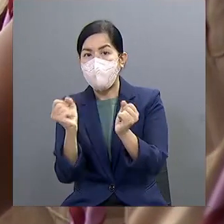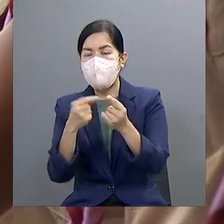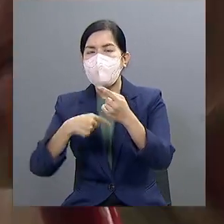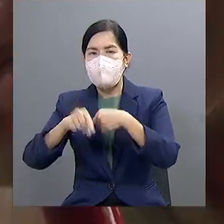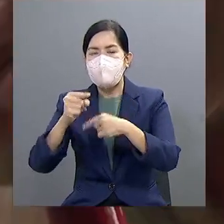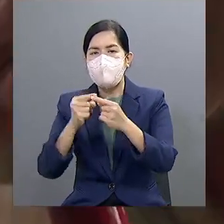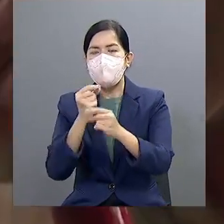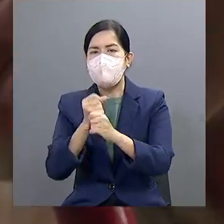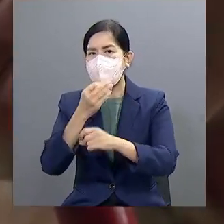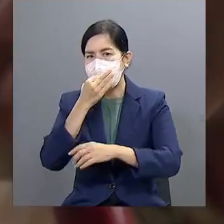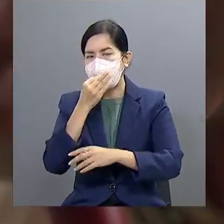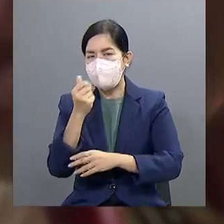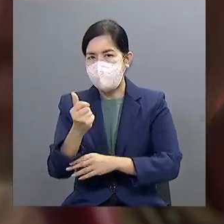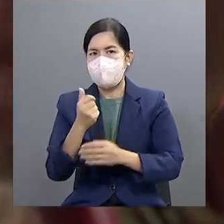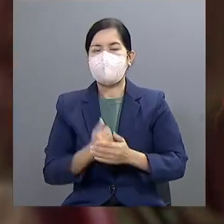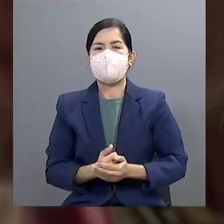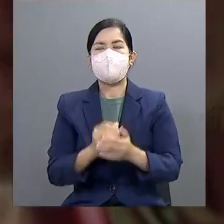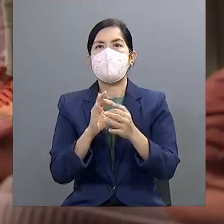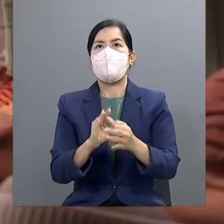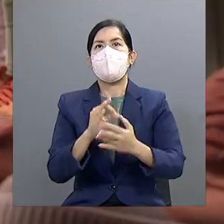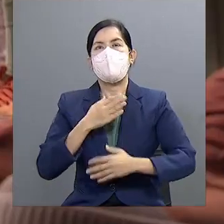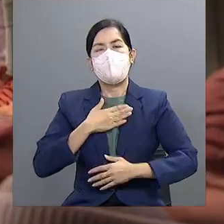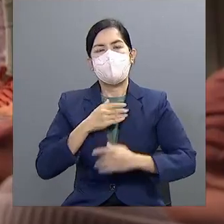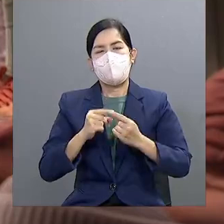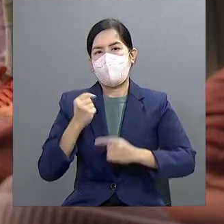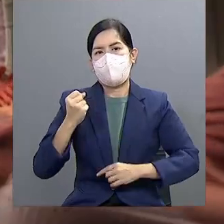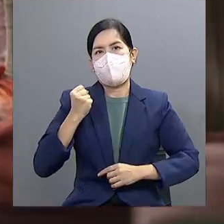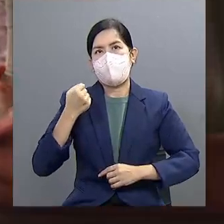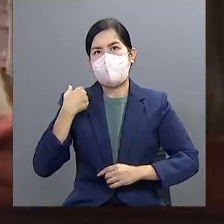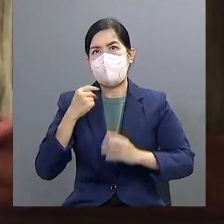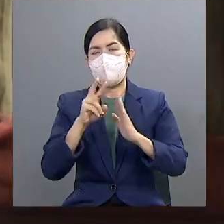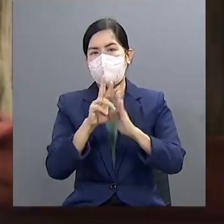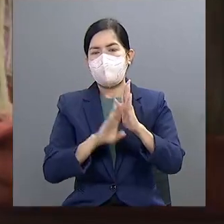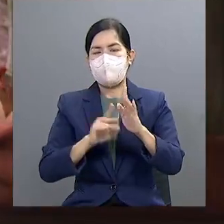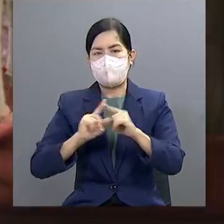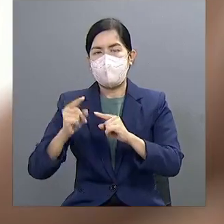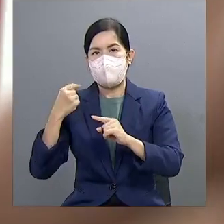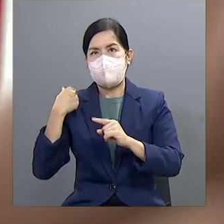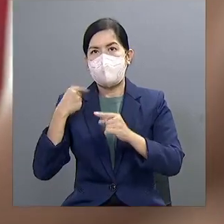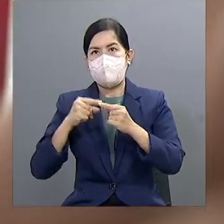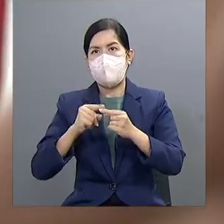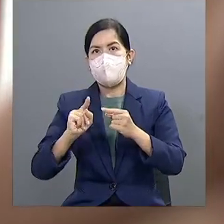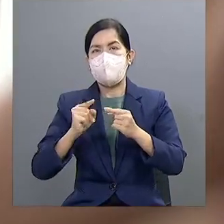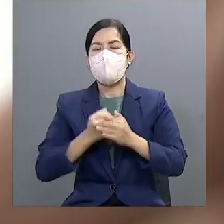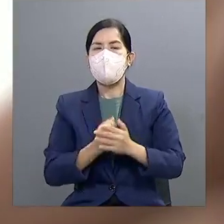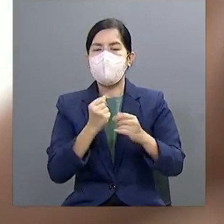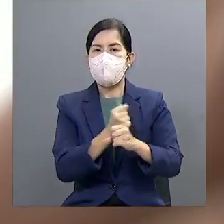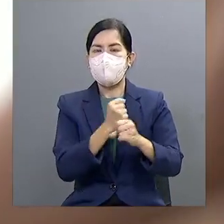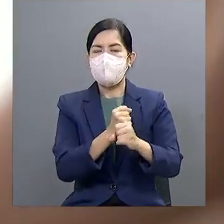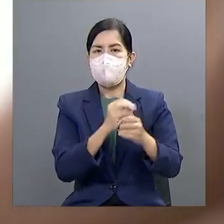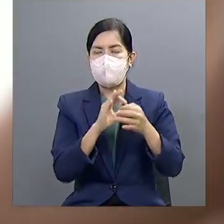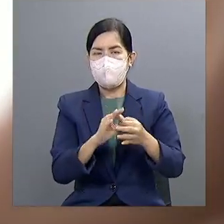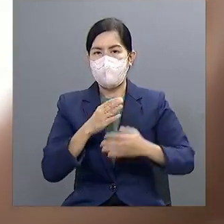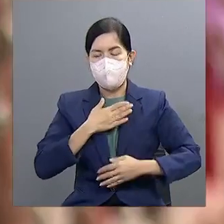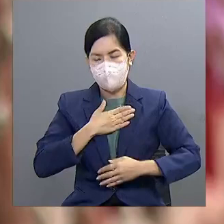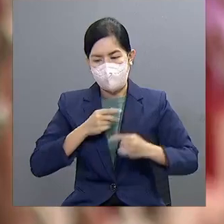วินัยความเข้มแข็งและความสามัคคีถูกสร้างขึ้นในกิจกรรมวิวัฒน์พลเมืองฝึกทักษะการเอาชีวิตรอดด้วยกระบวน